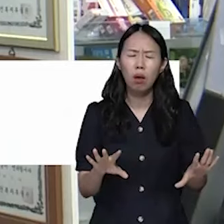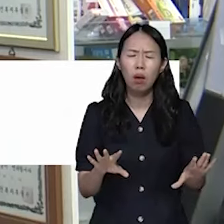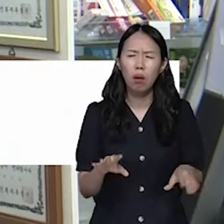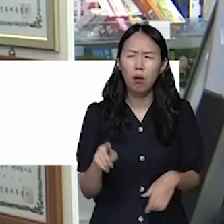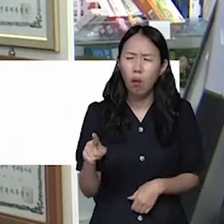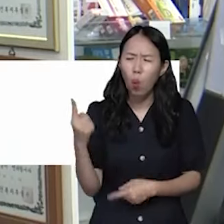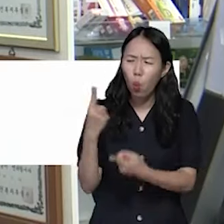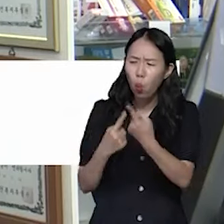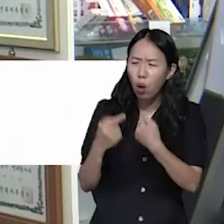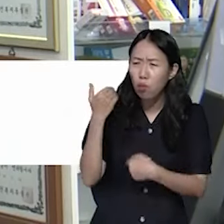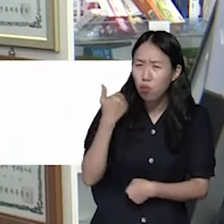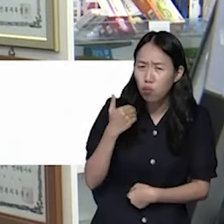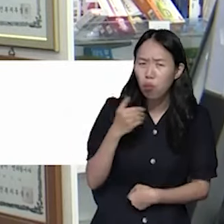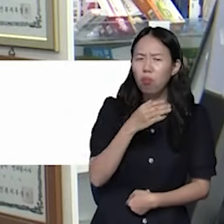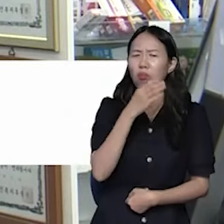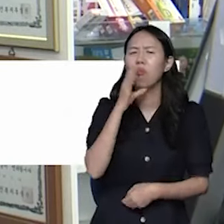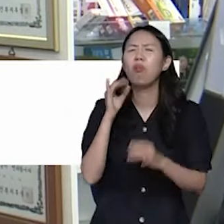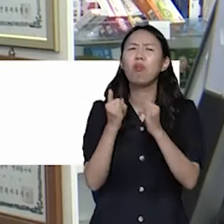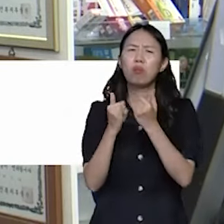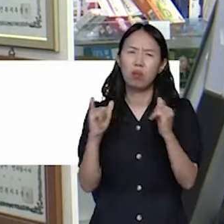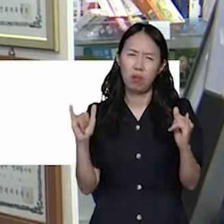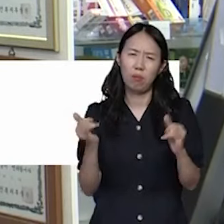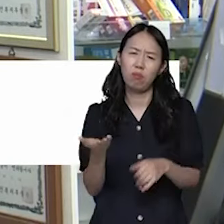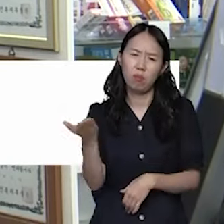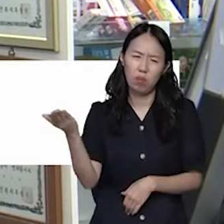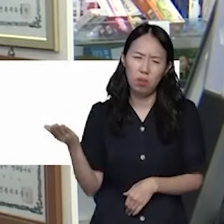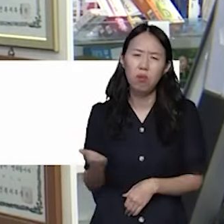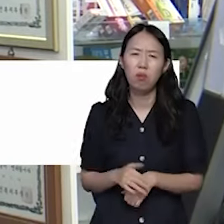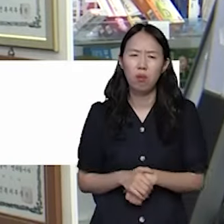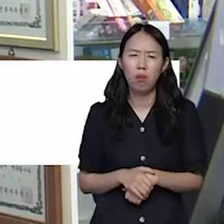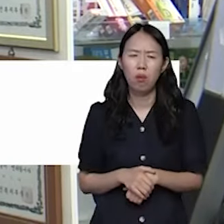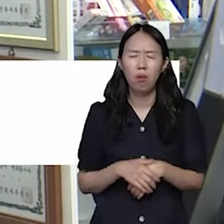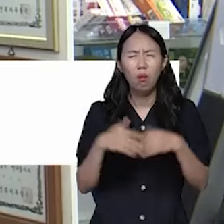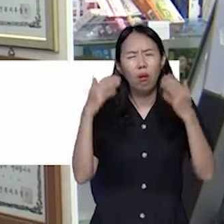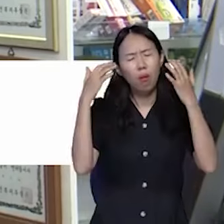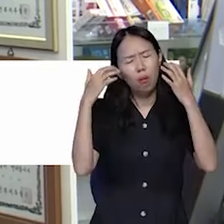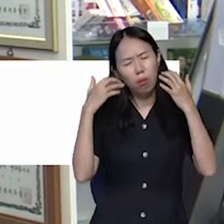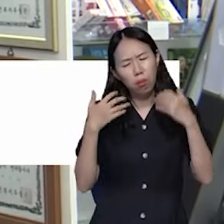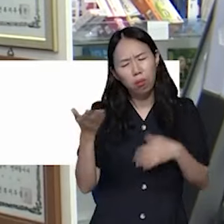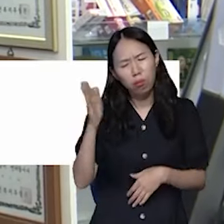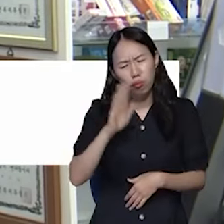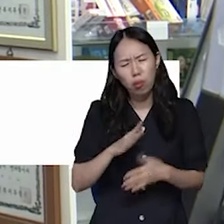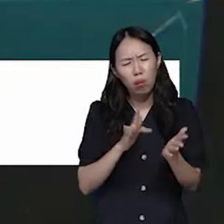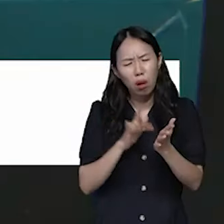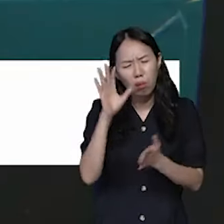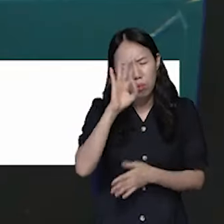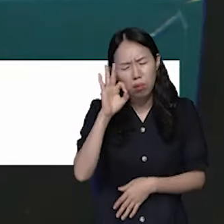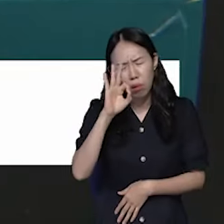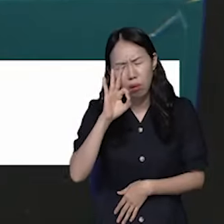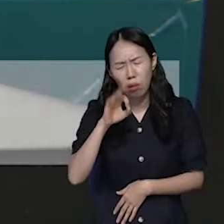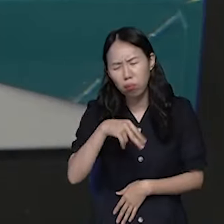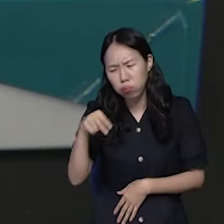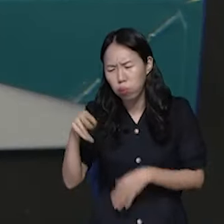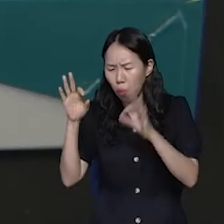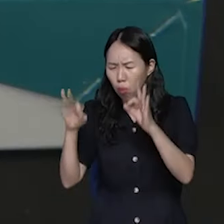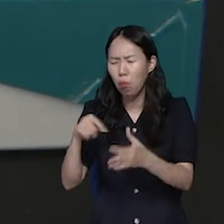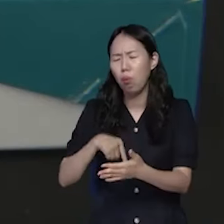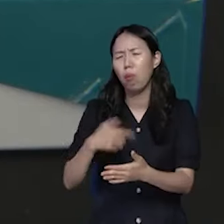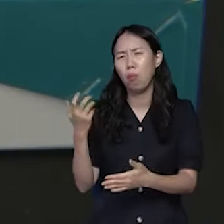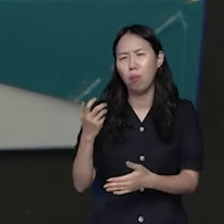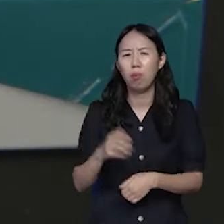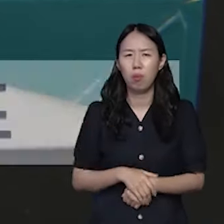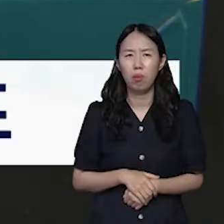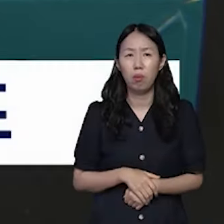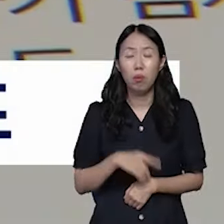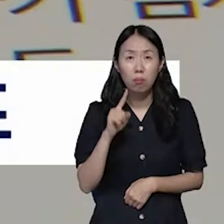높으신 분들께서 이제 처방을 받으시는데 그분들이 더위에 돌아다니시는 걸 보면 저희가 마음이 좀 아프죠. 진단키트도